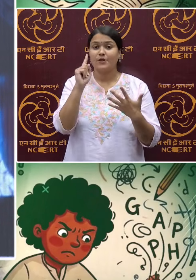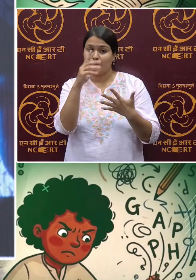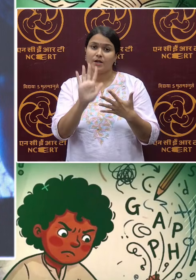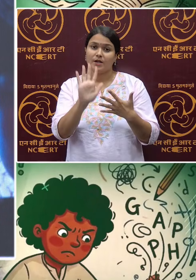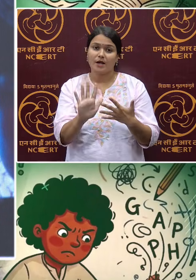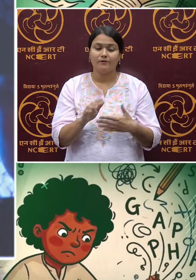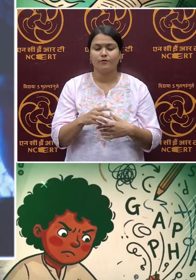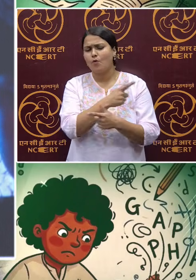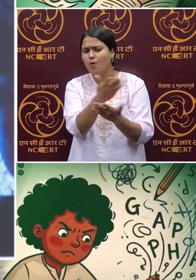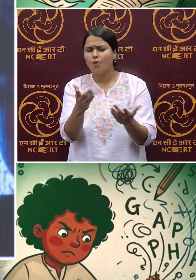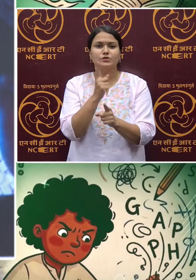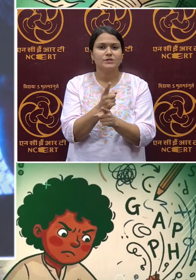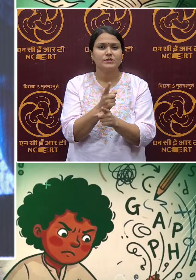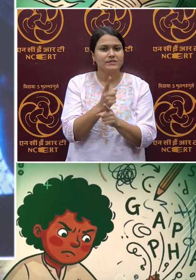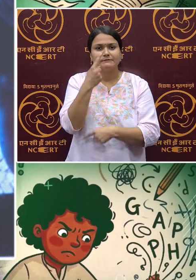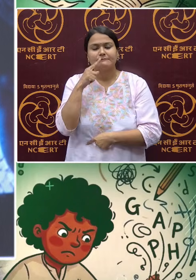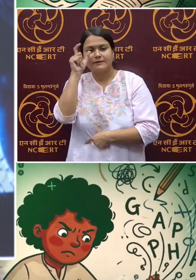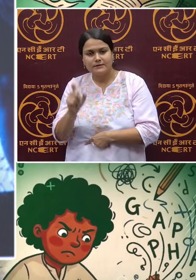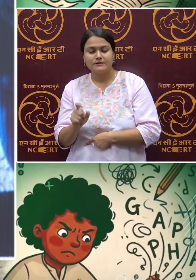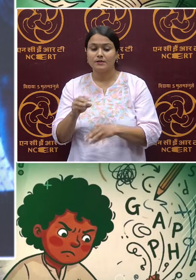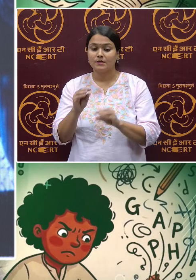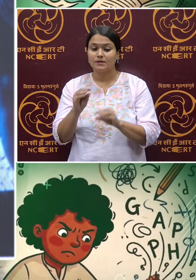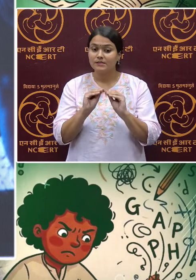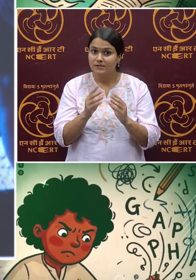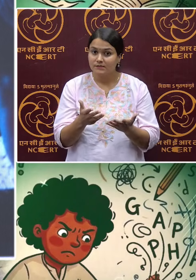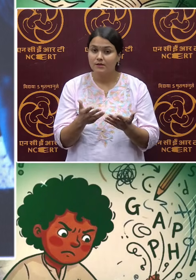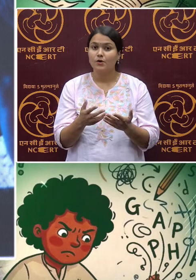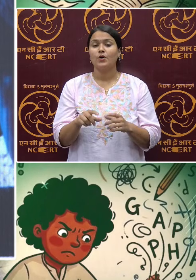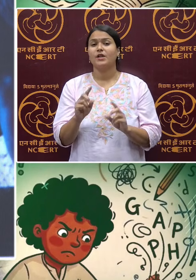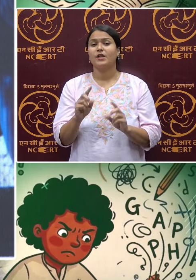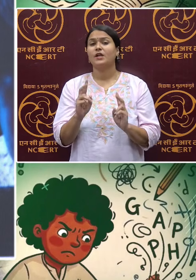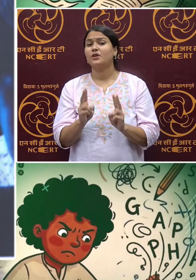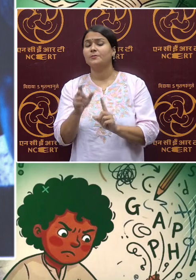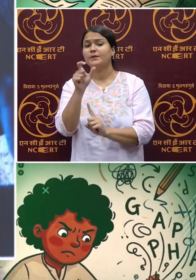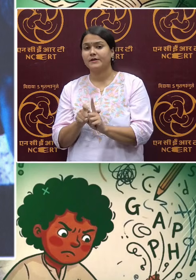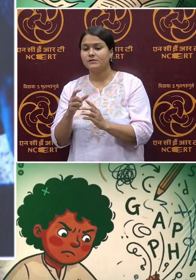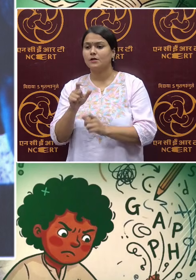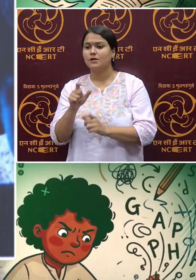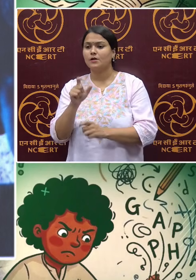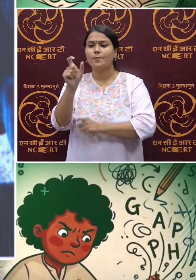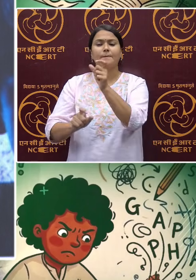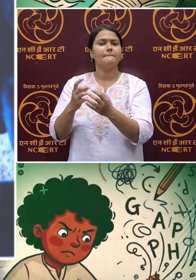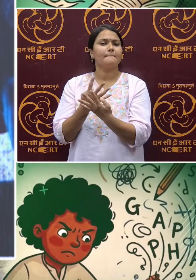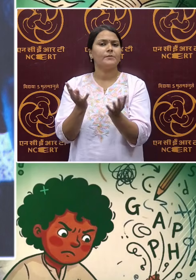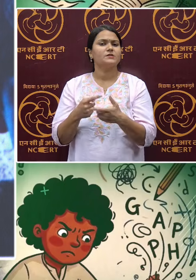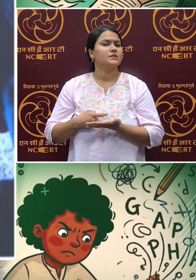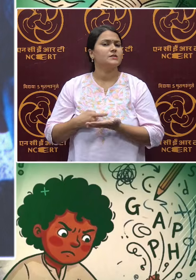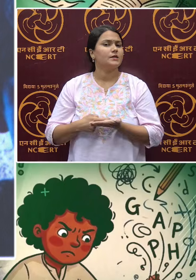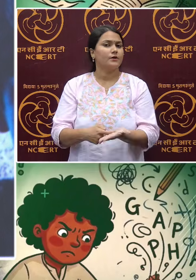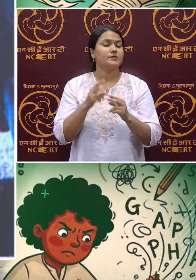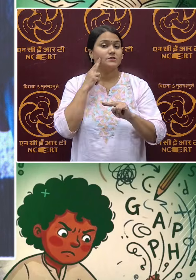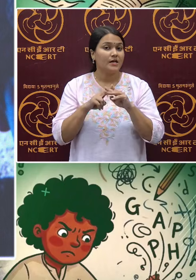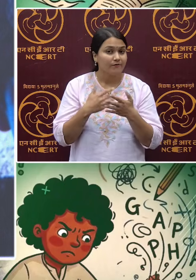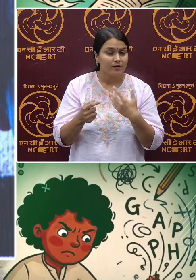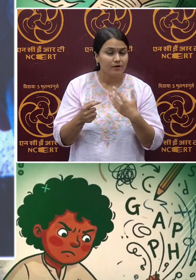प्लीज़ जितने भी टीचर्स हैं, पेरेंट्स हैं, टीचर एजुकेटर्स हैं या जनरल मेंबर के जनरल पब्लिक के जो मेंबर्स हैं, आपसे रिक्वेस्ट है कि कुछ सुनने के